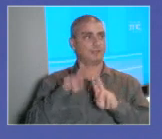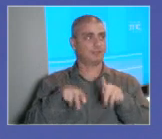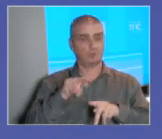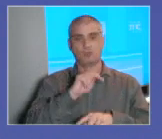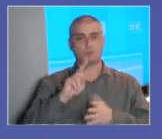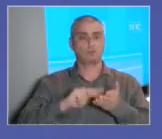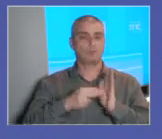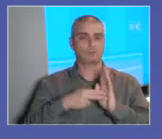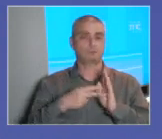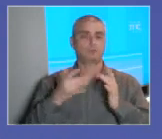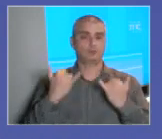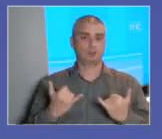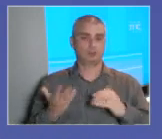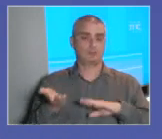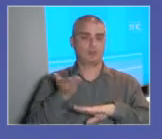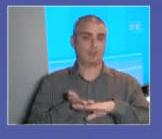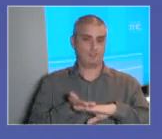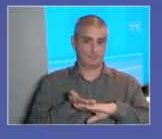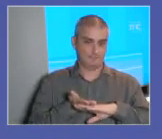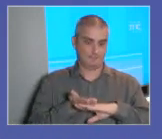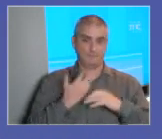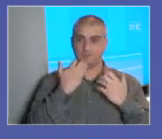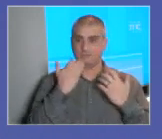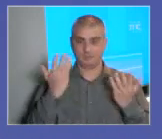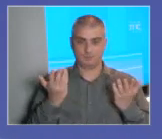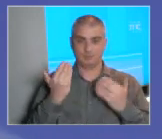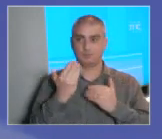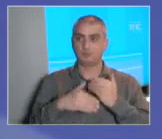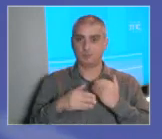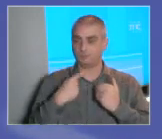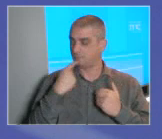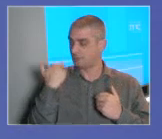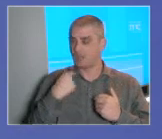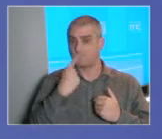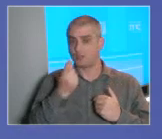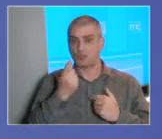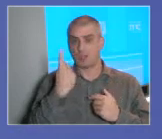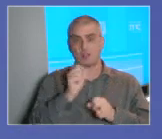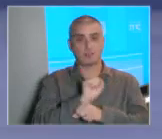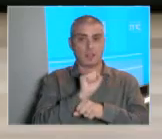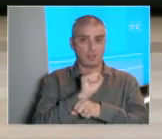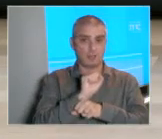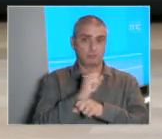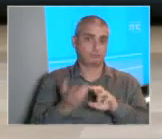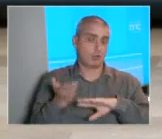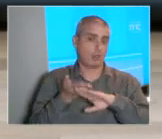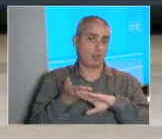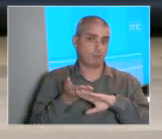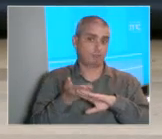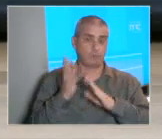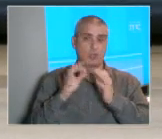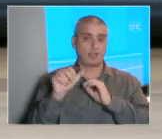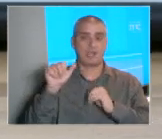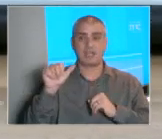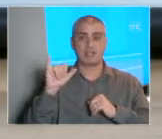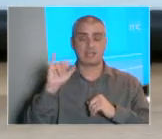בנושאים הפרוצדורליים שעומדים עתה על הפרק. נסביר. בסוף הדברים שלי מקודם אמרנו שאחת הטענות שיכולה לעלות היא שעורך